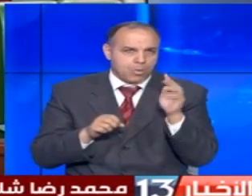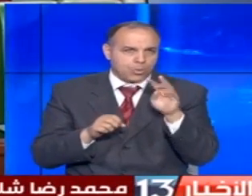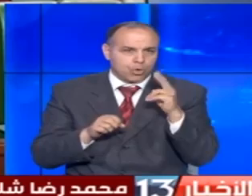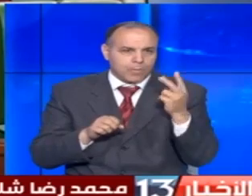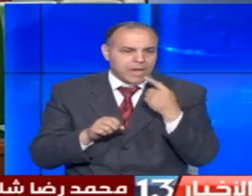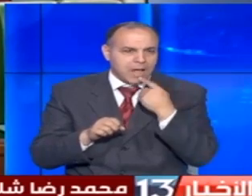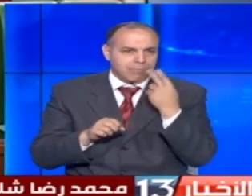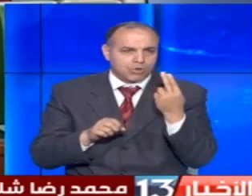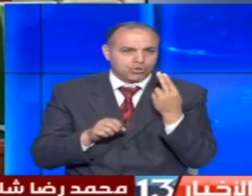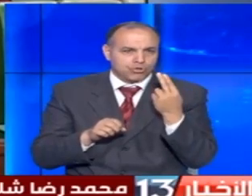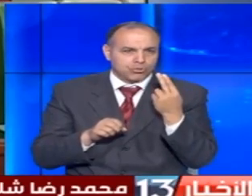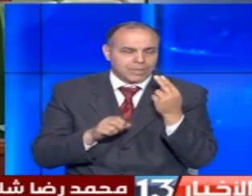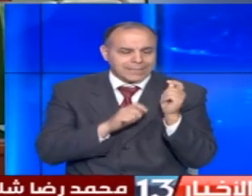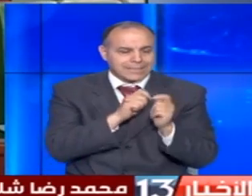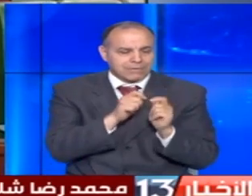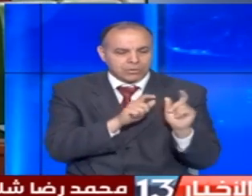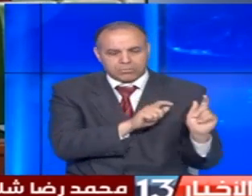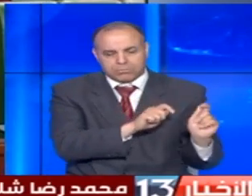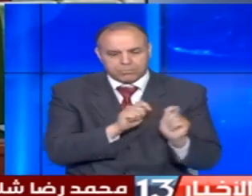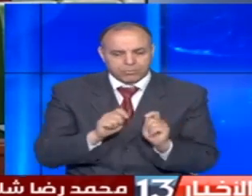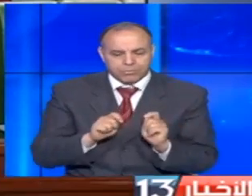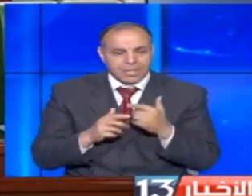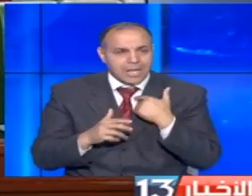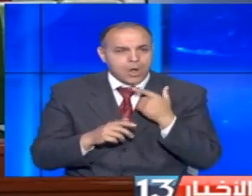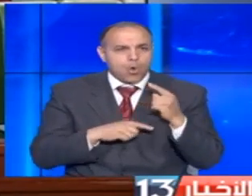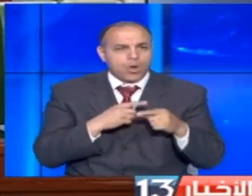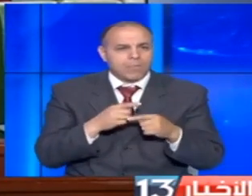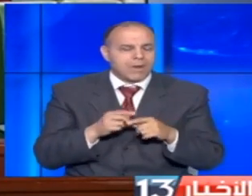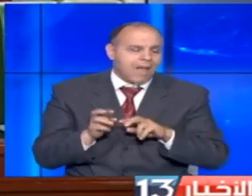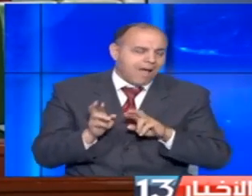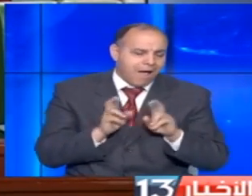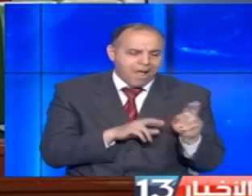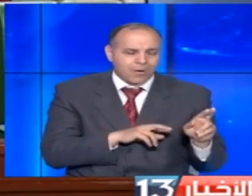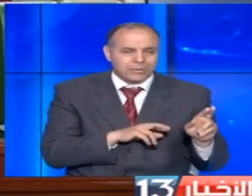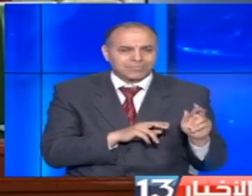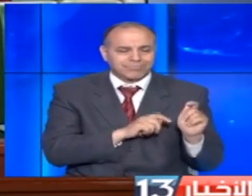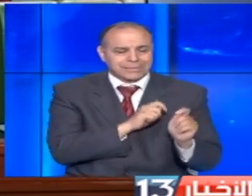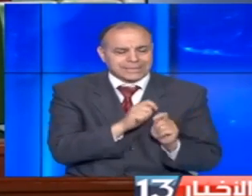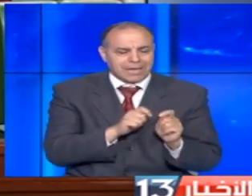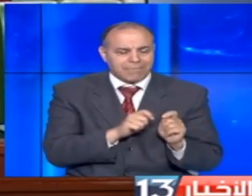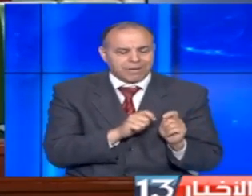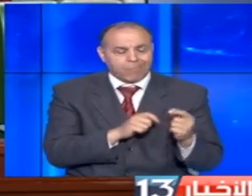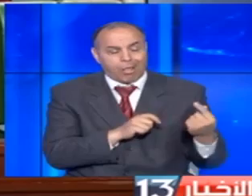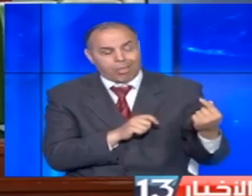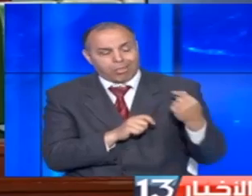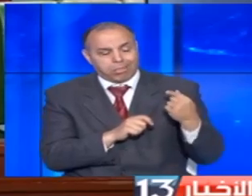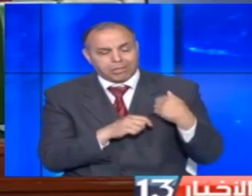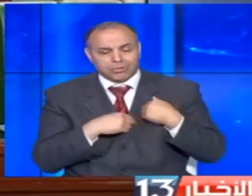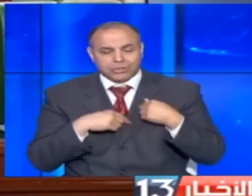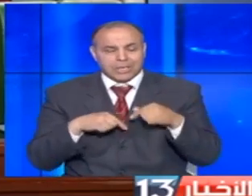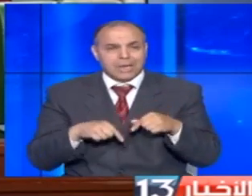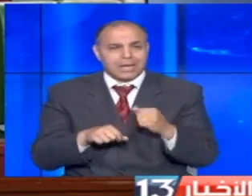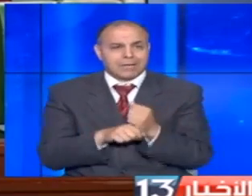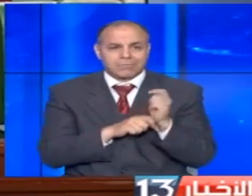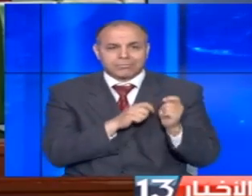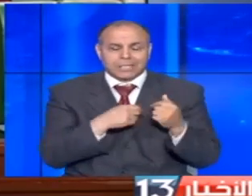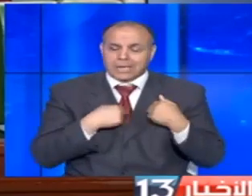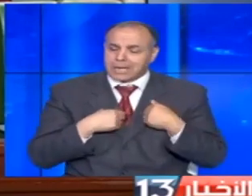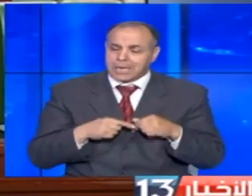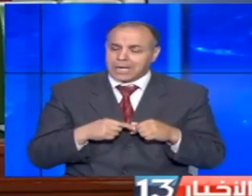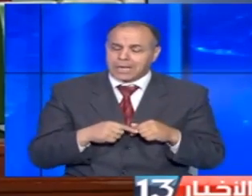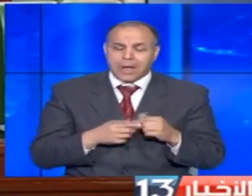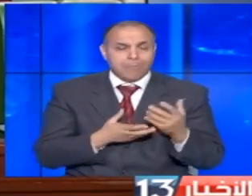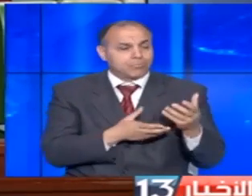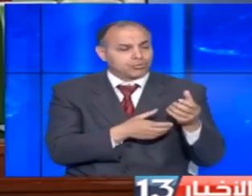رانا با نجيو باش نسلف لانه كان مش كل مره با نرجع لهنا باش نتولي كاني عننا تهمه جايين باش ندين رانا جايين باش